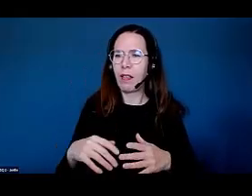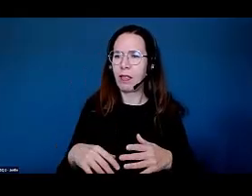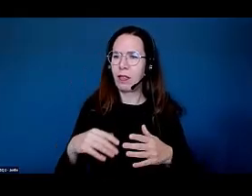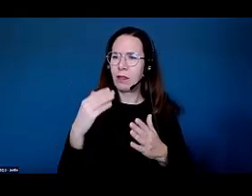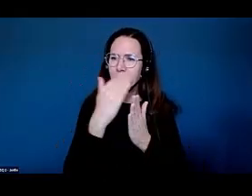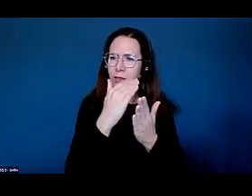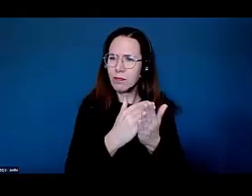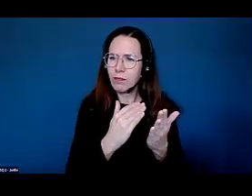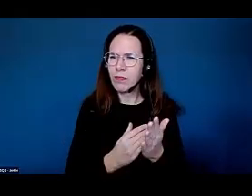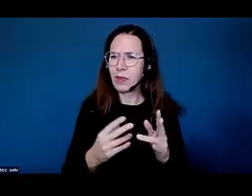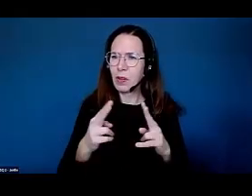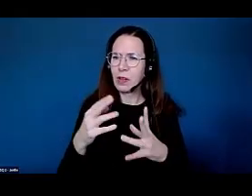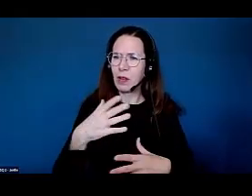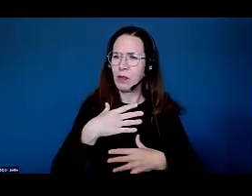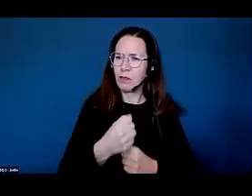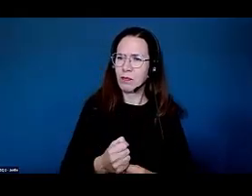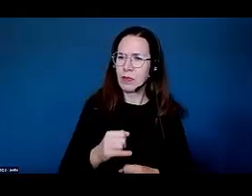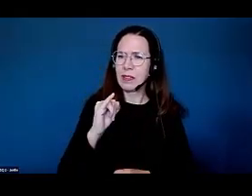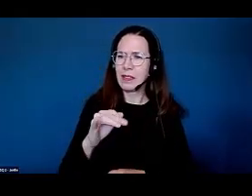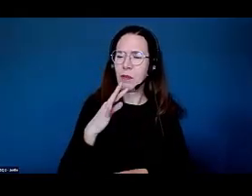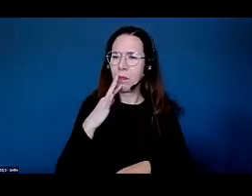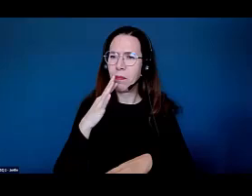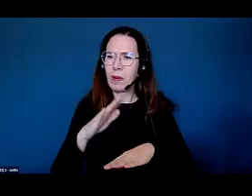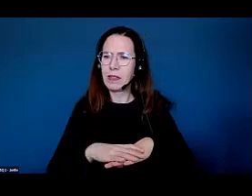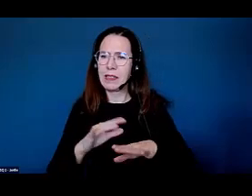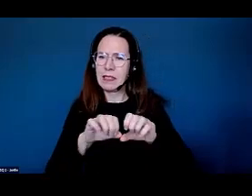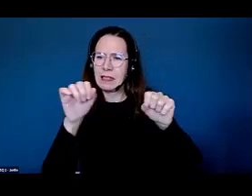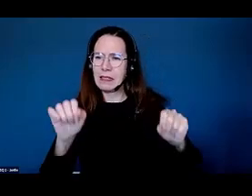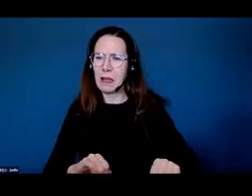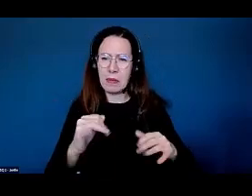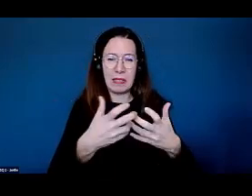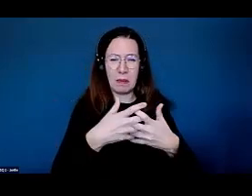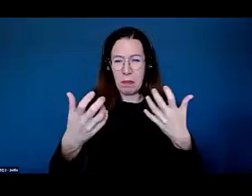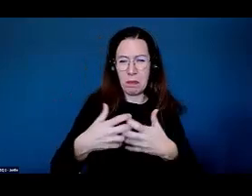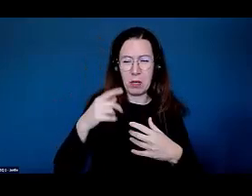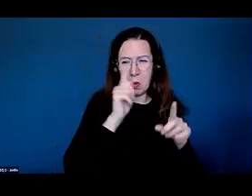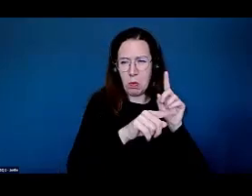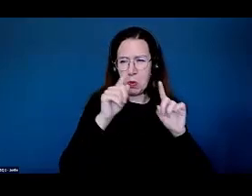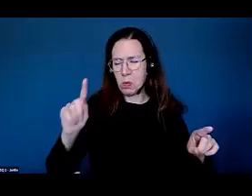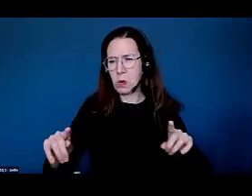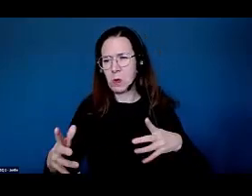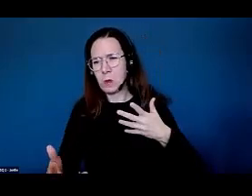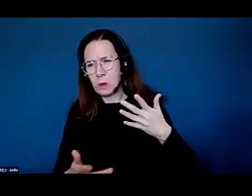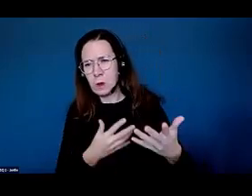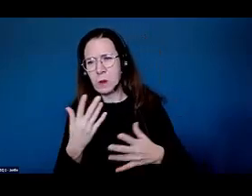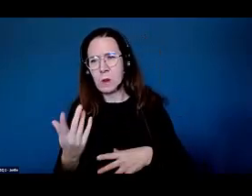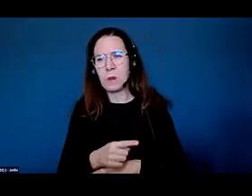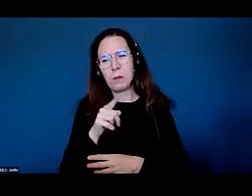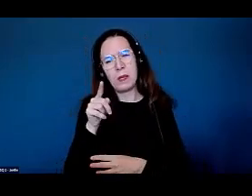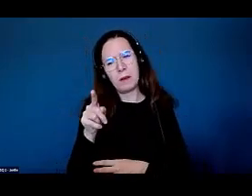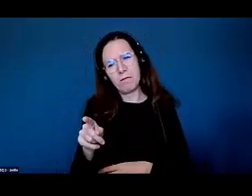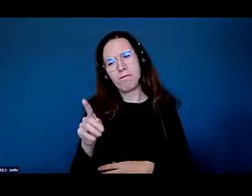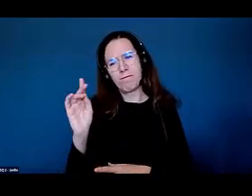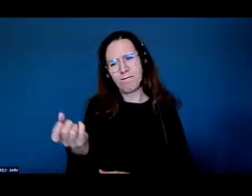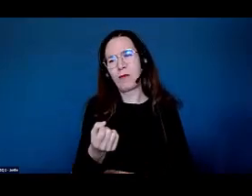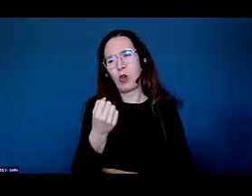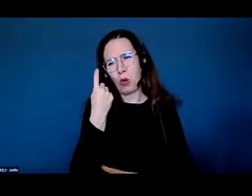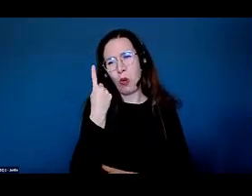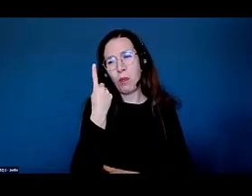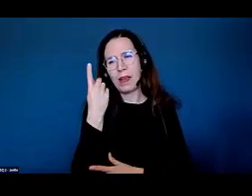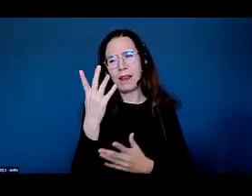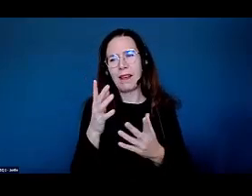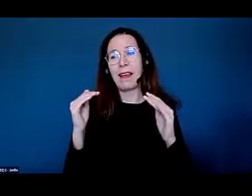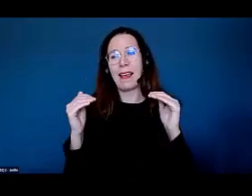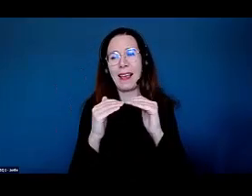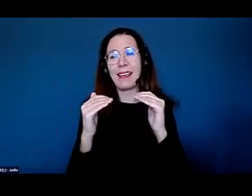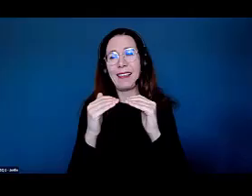beaucoup de connaissances et la confiance pour parler lorsque le système ne marche pas pour tout le monde. Et tu as